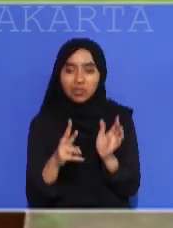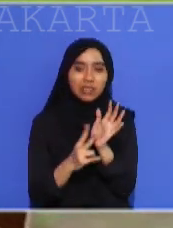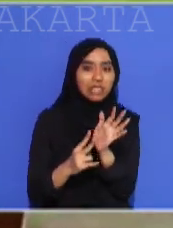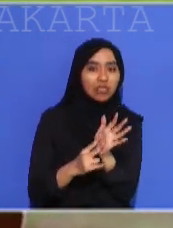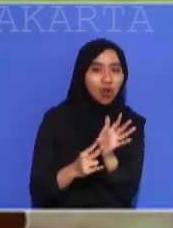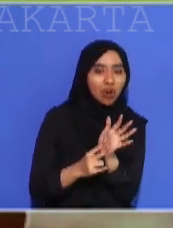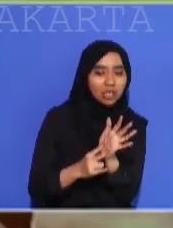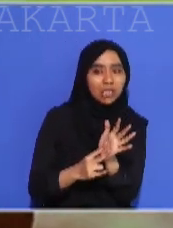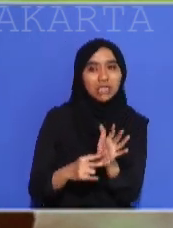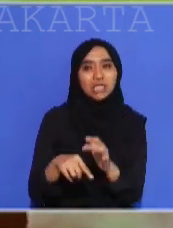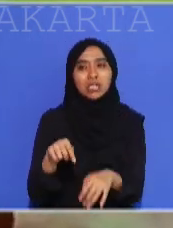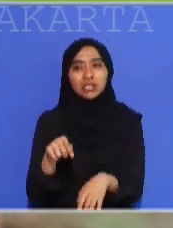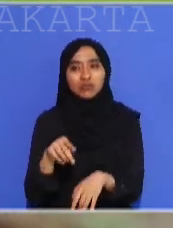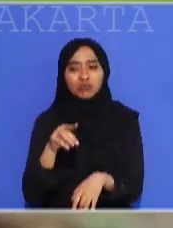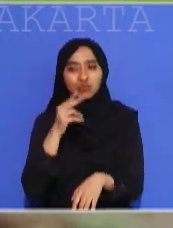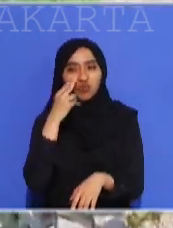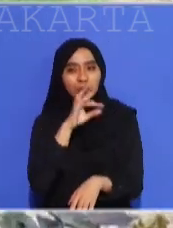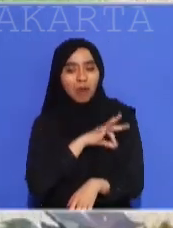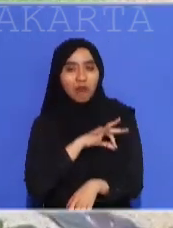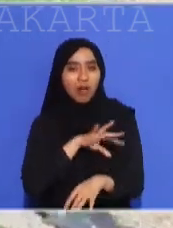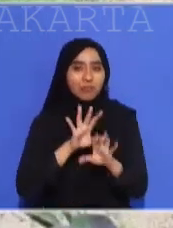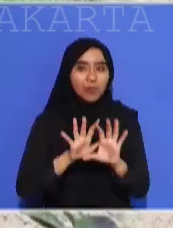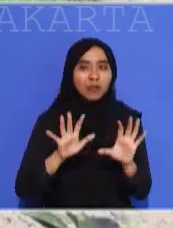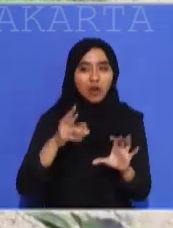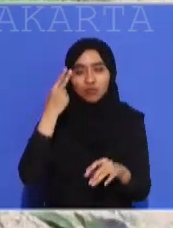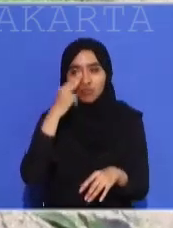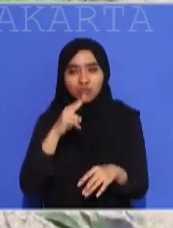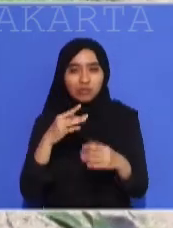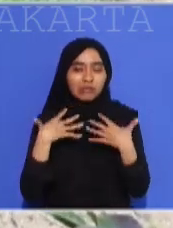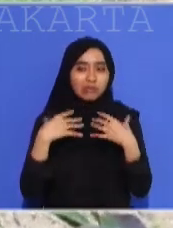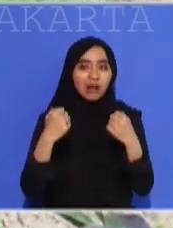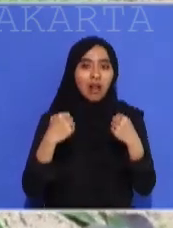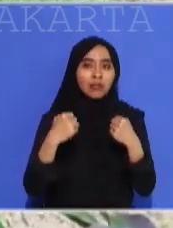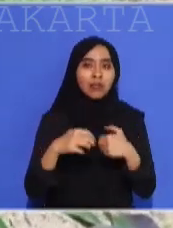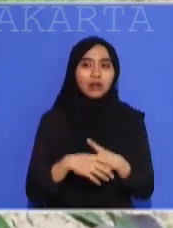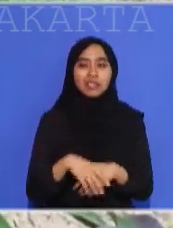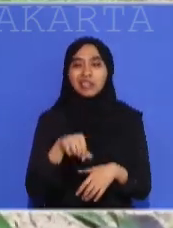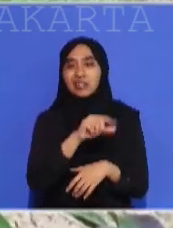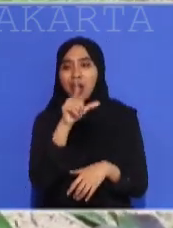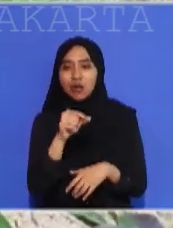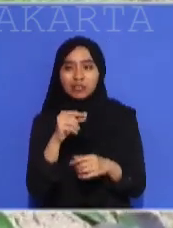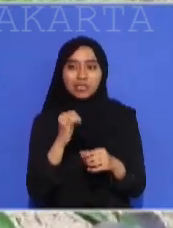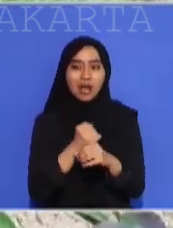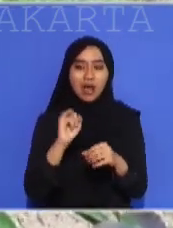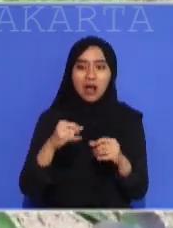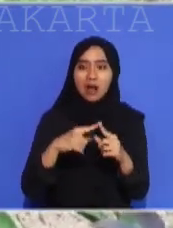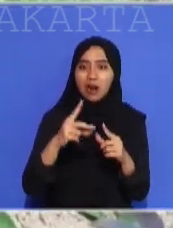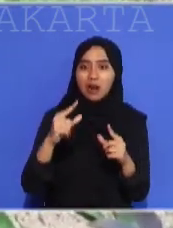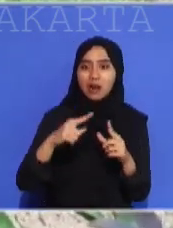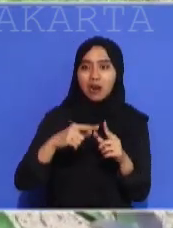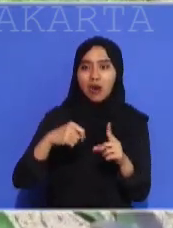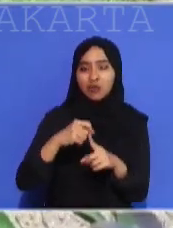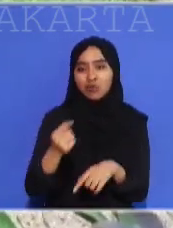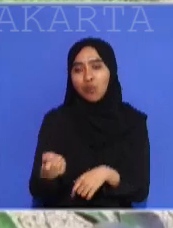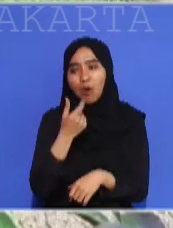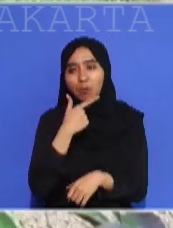kaemferol ingkang migunani sanget ing donyaning pangusaten Ron jarak menika Ugi asring dipunadosaken minangka obat sakit